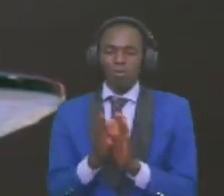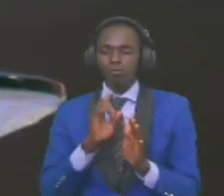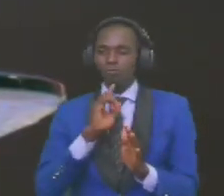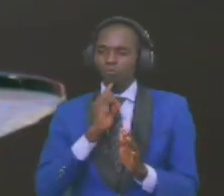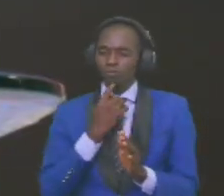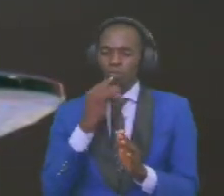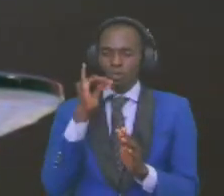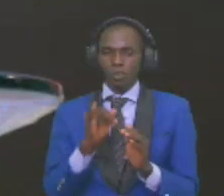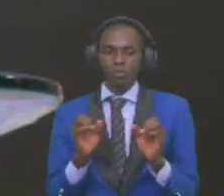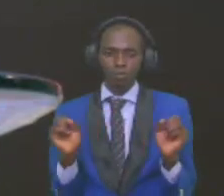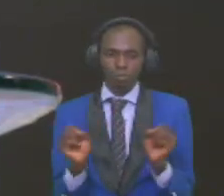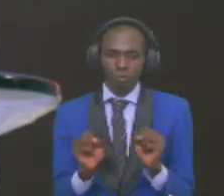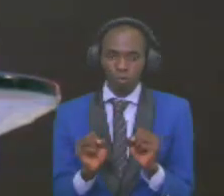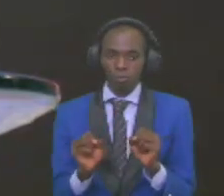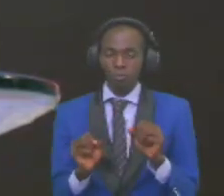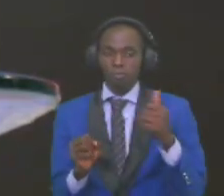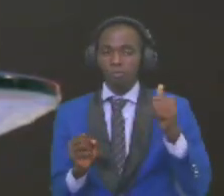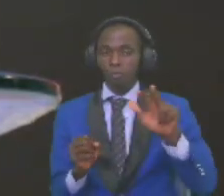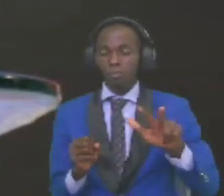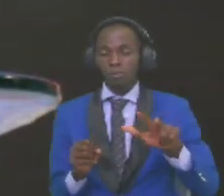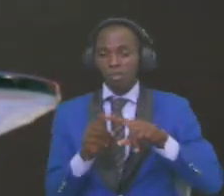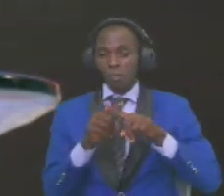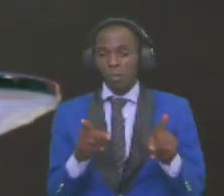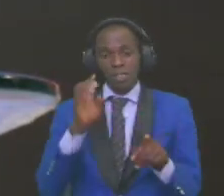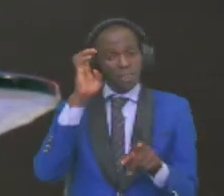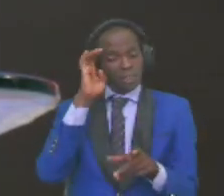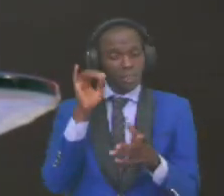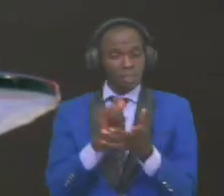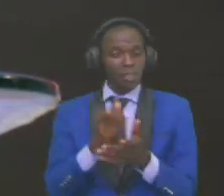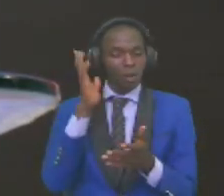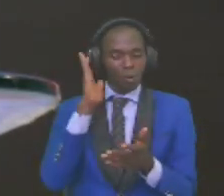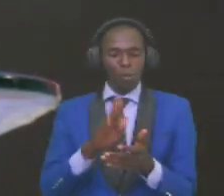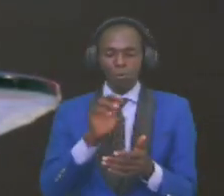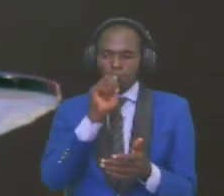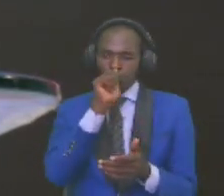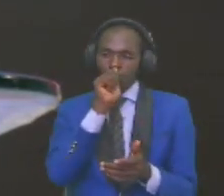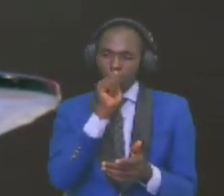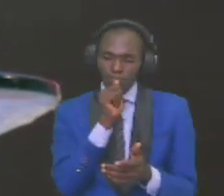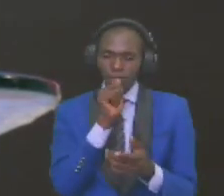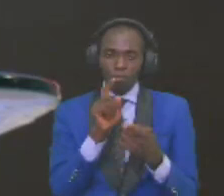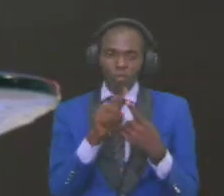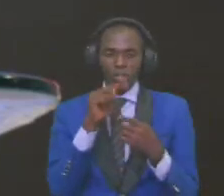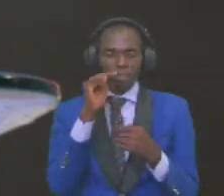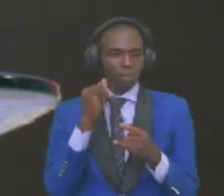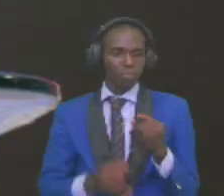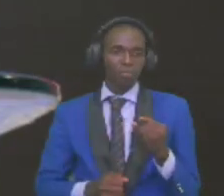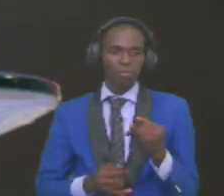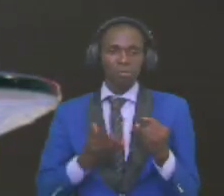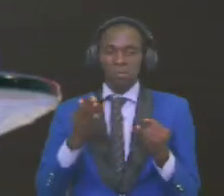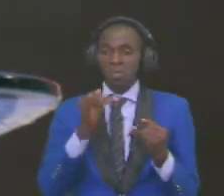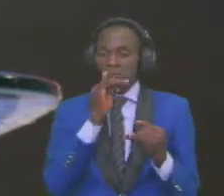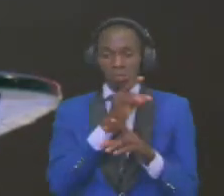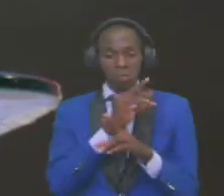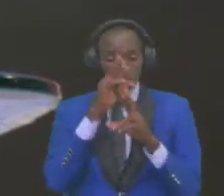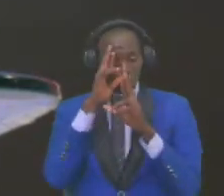grand nombre se refroidira tu es le verset 13 10 mais celui qui persévèrera jusqu'à